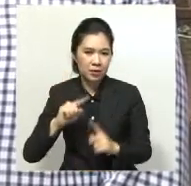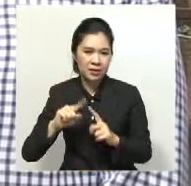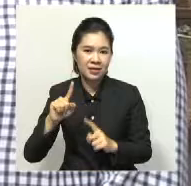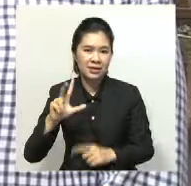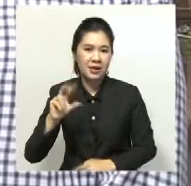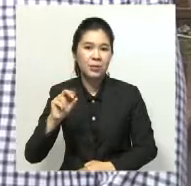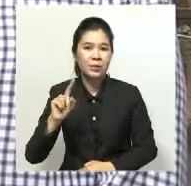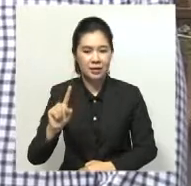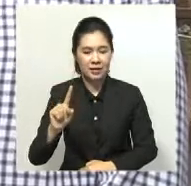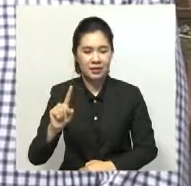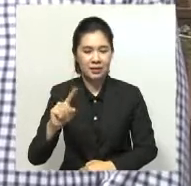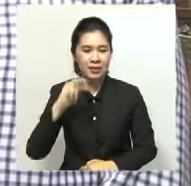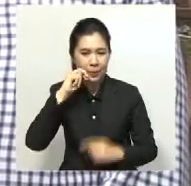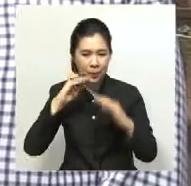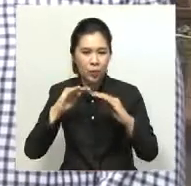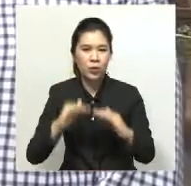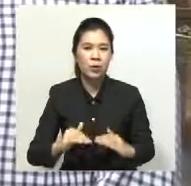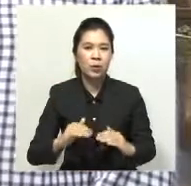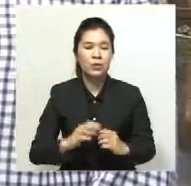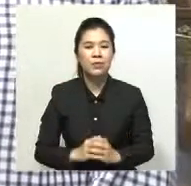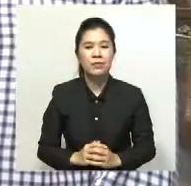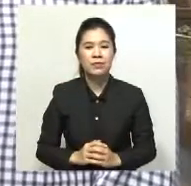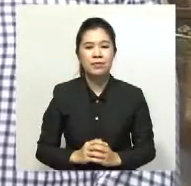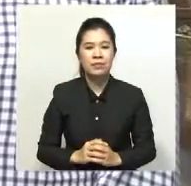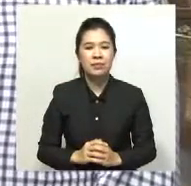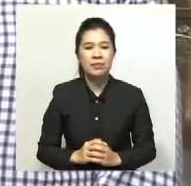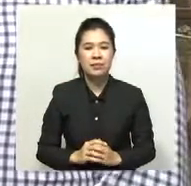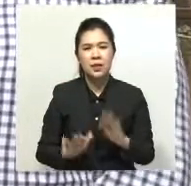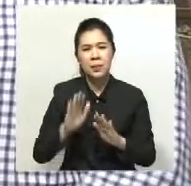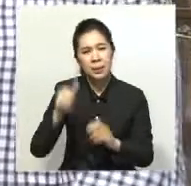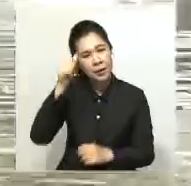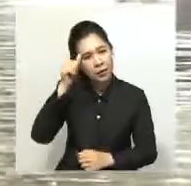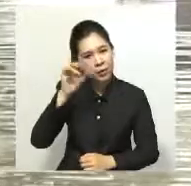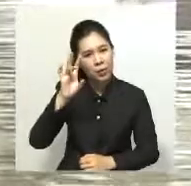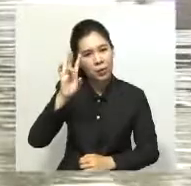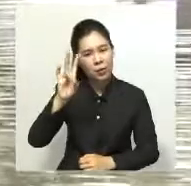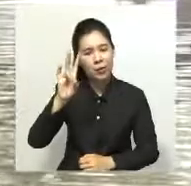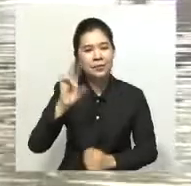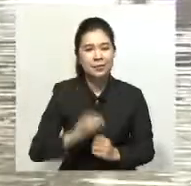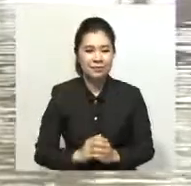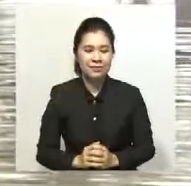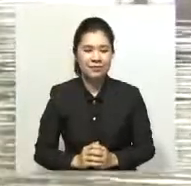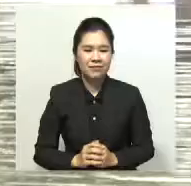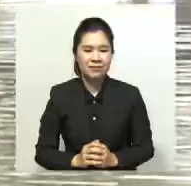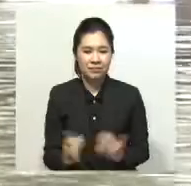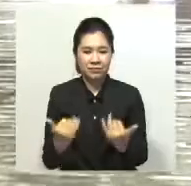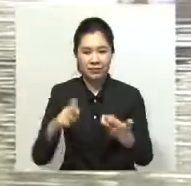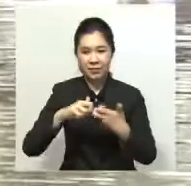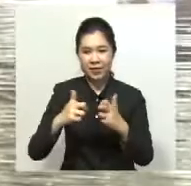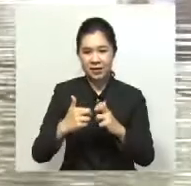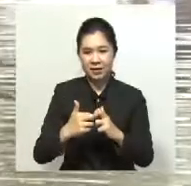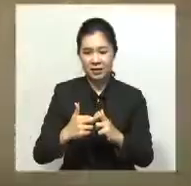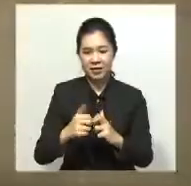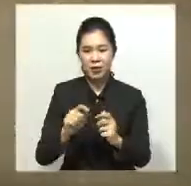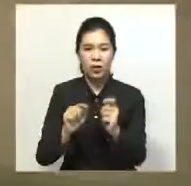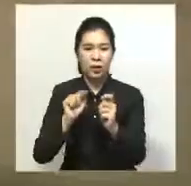31เริ่มลดลงนะครับก็อยู่ประมาณ6วัน7วัน สำหรับภาพรวมสถานการณ์น้ำในอำเ